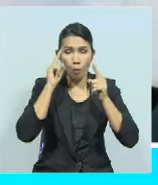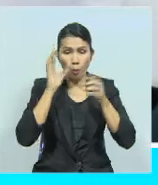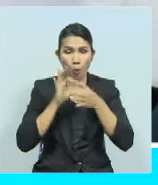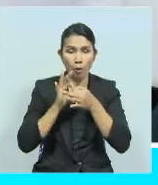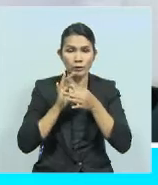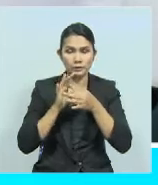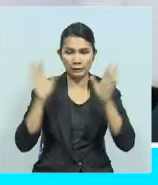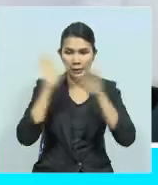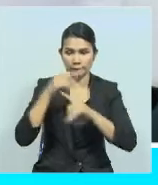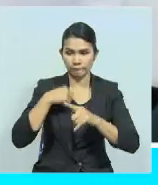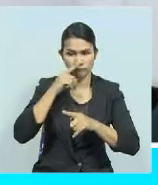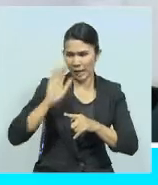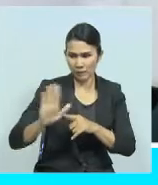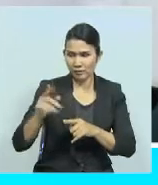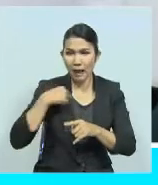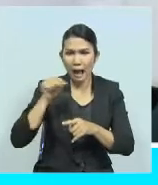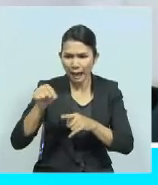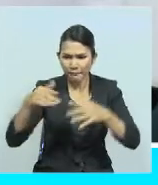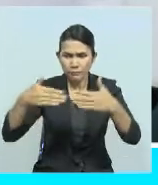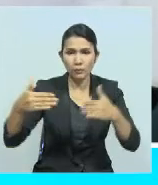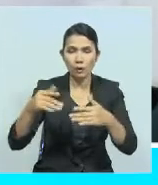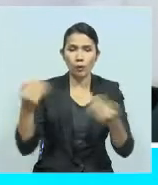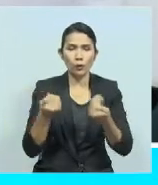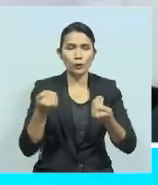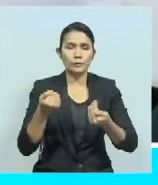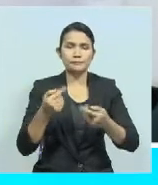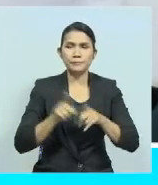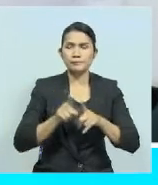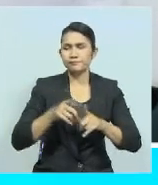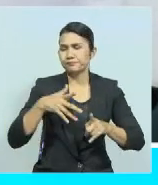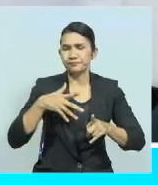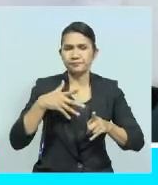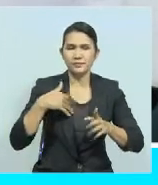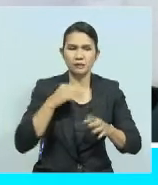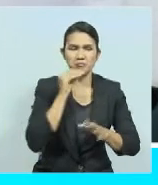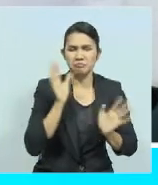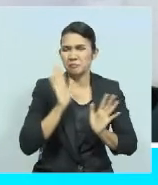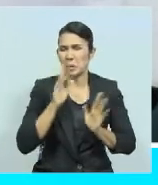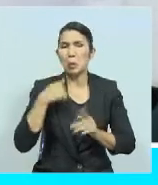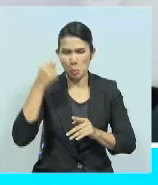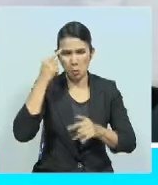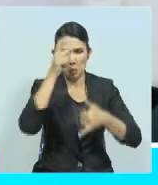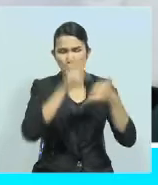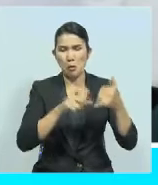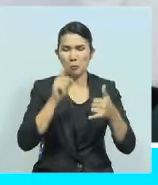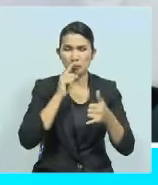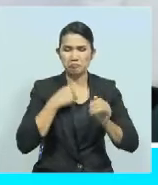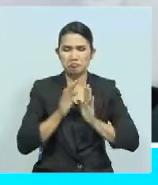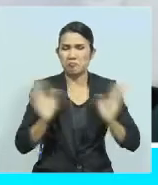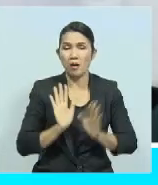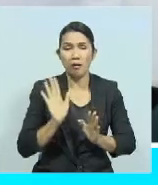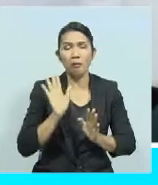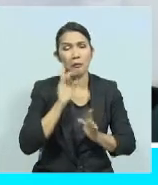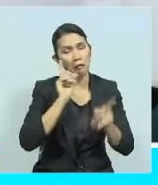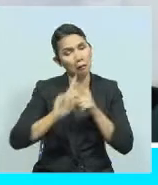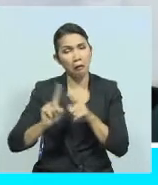ากๆจนกลายเป็นเหมือนการไปตีกรอบให้กับลูกจนเกินไปจนลูกเองกลับกลายเป็นฝ่ายที่ไม่กล้าที่จะคุยกับพ่อแม่ไม่กล้าจะเปิดอกคุยกัน